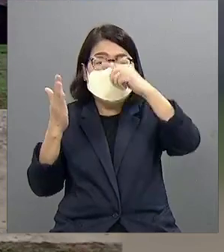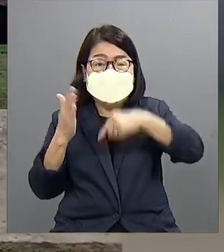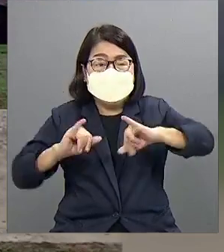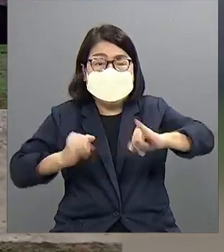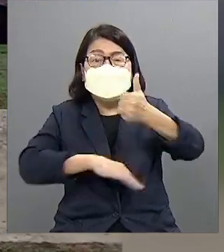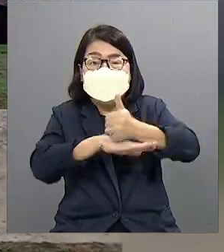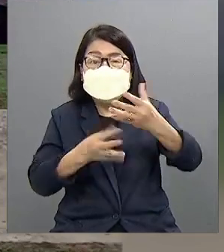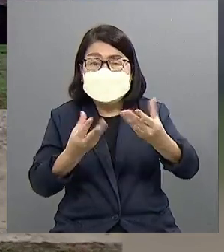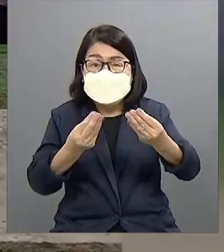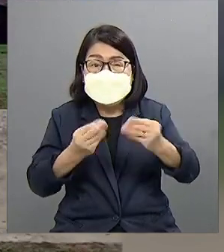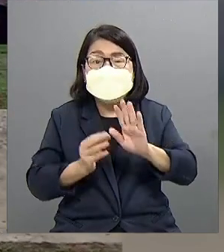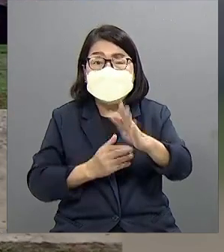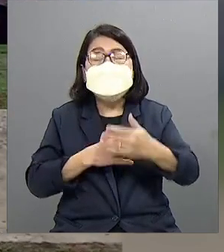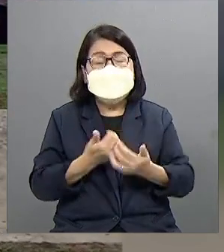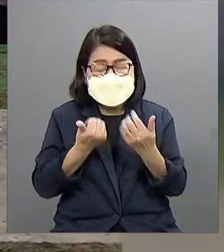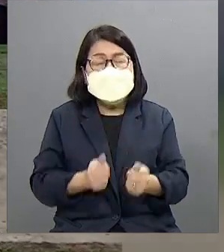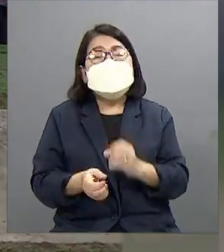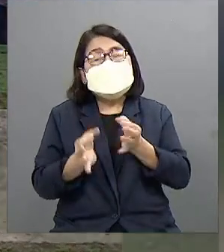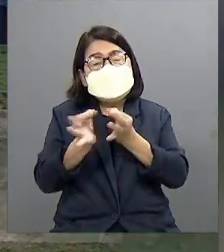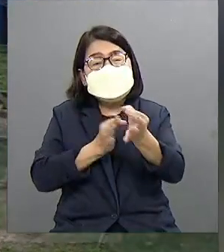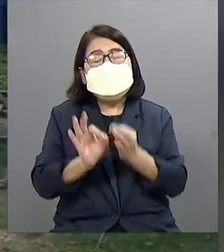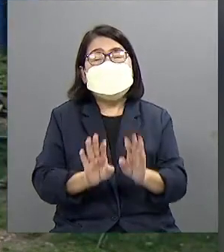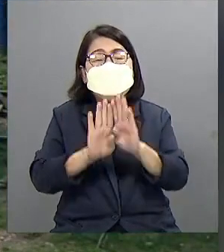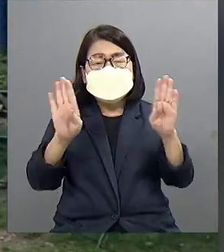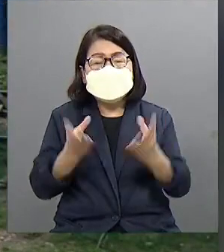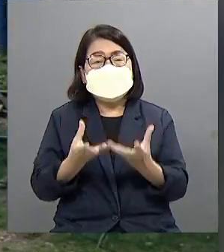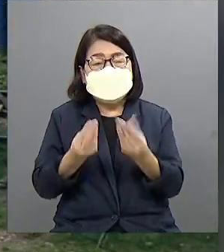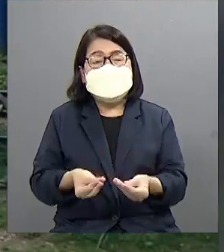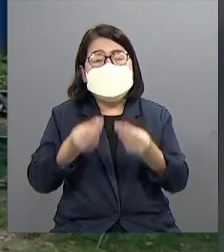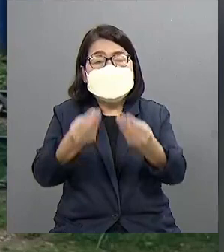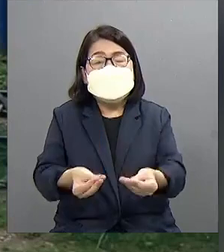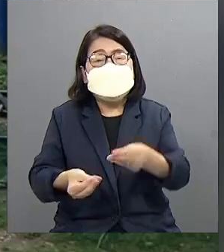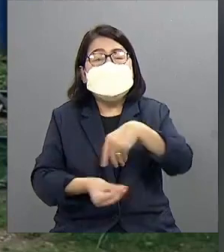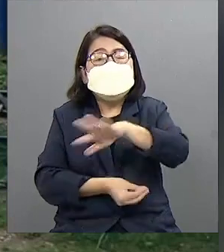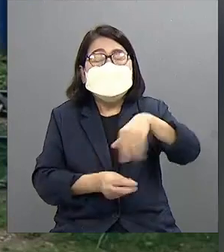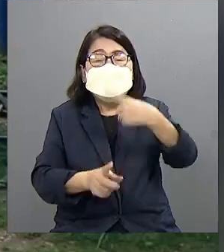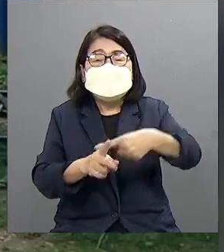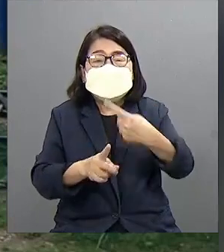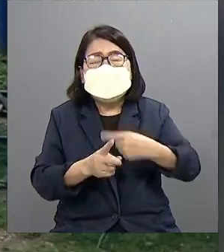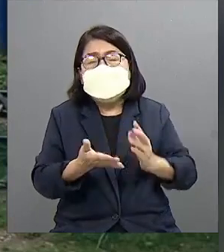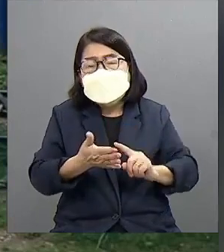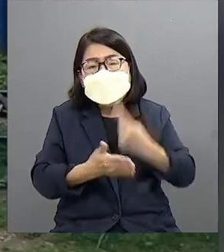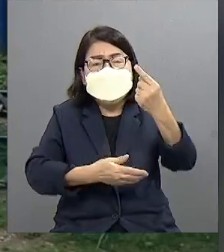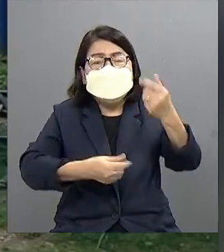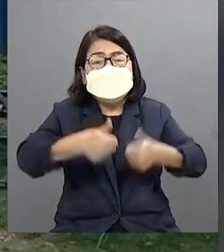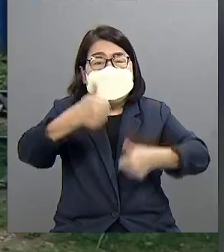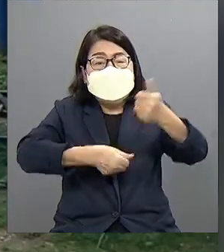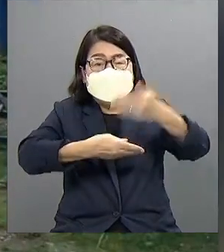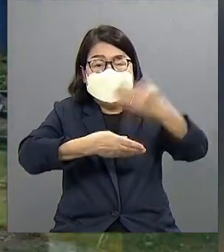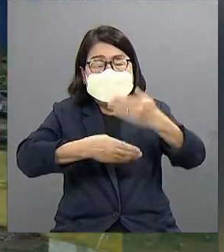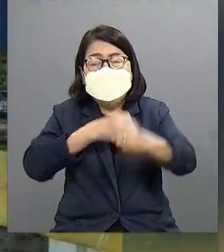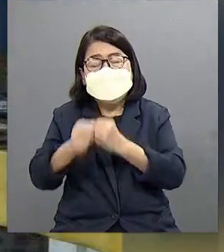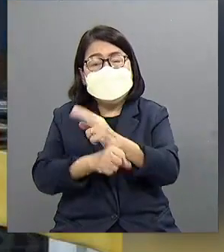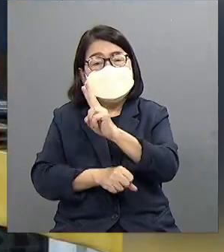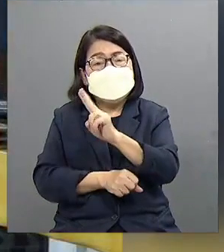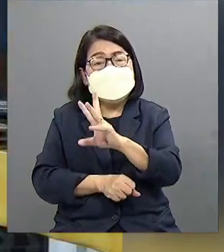เปิดให้เช่าที่ดินแปลงริมสะพานข้ามแม่น้ำแควเนี่ยมีการประมูลให้เช่าไปตั้งแต่ปี61ค่ะแล้วบริษัทที่เป็นเจ้าของสถานบันเทิงเนี่